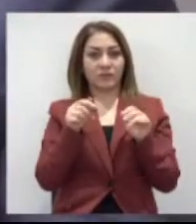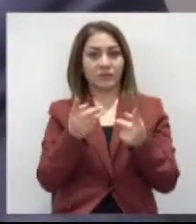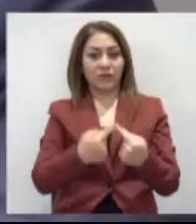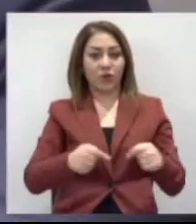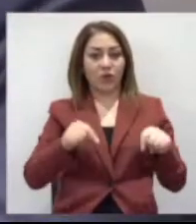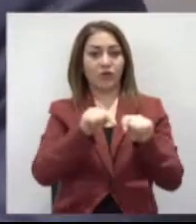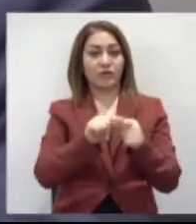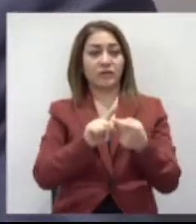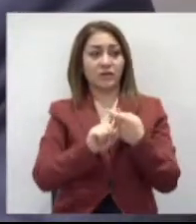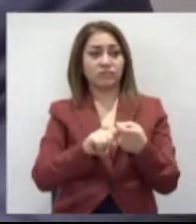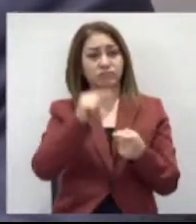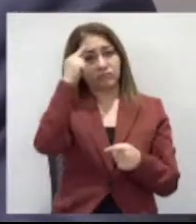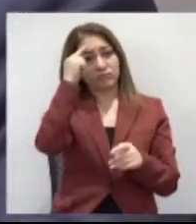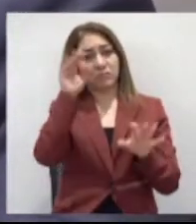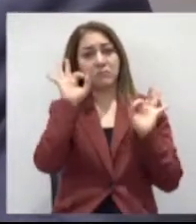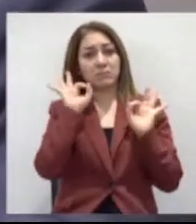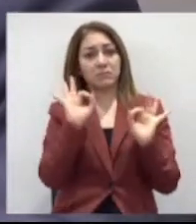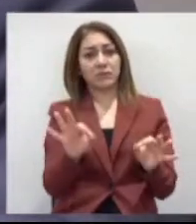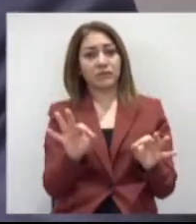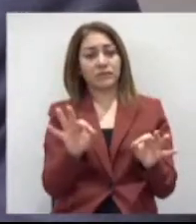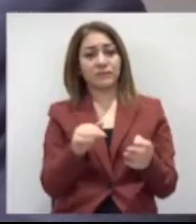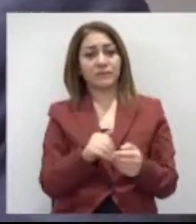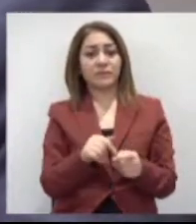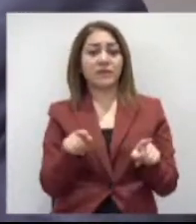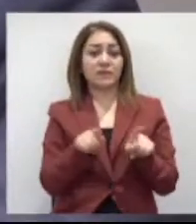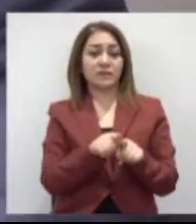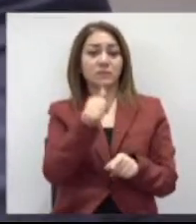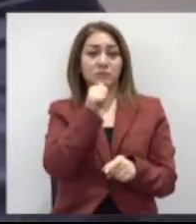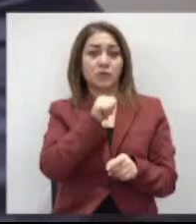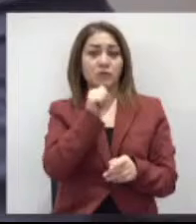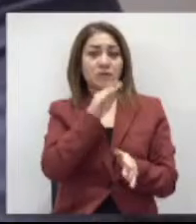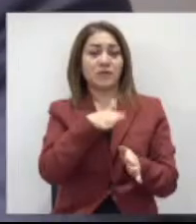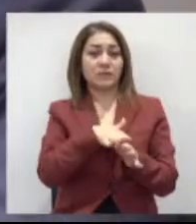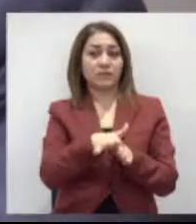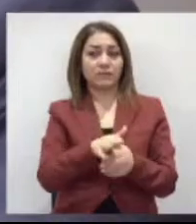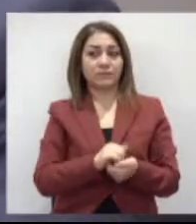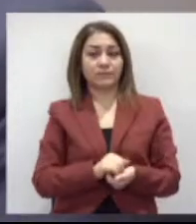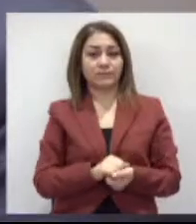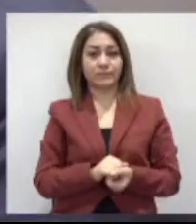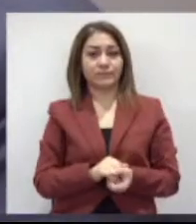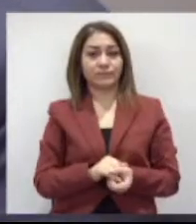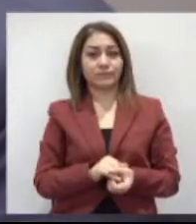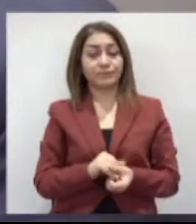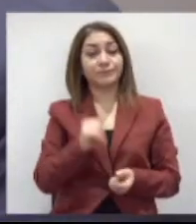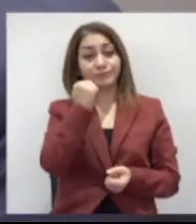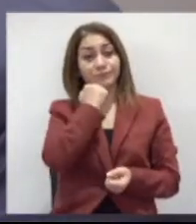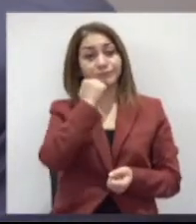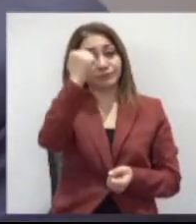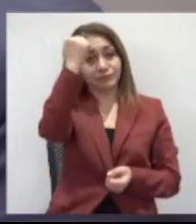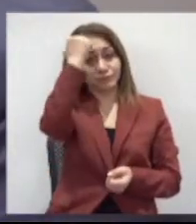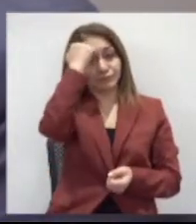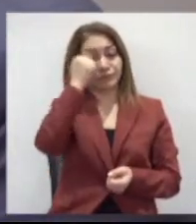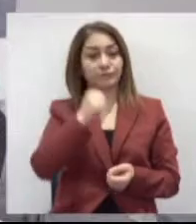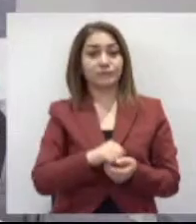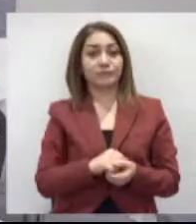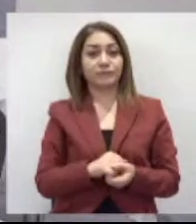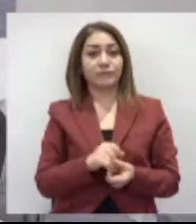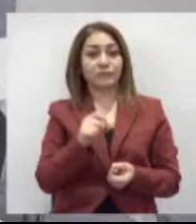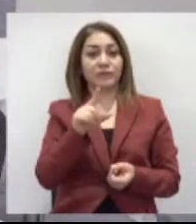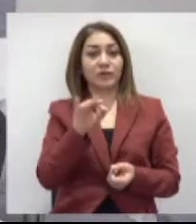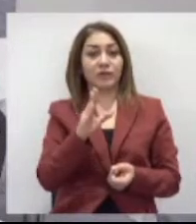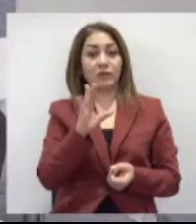ոլորտների, դա ճիշտ է, և երևի թե մենք տենց փորձենք առաջնորդվել։ Շնորհակալություն պարոն Հովակիմյան, հետո պարոն